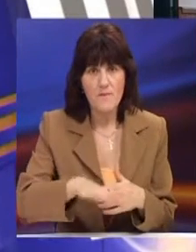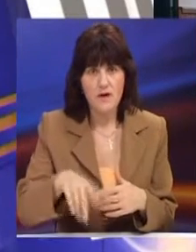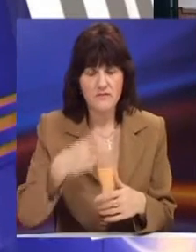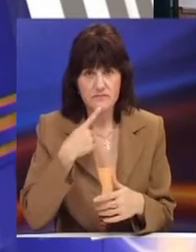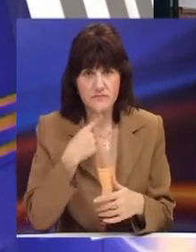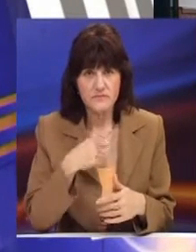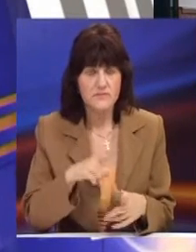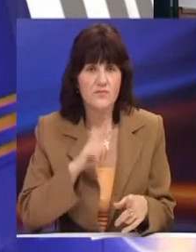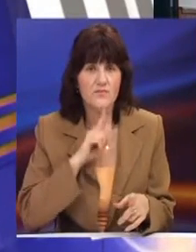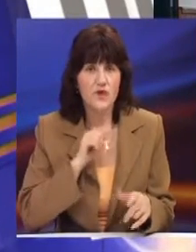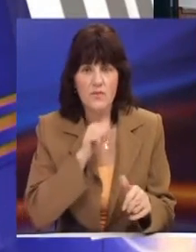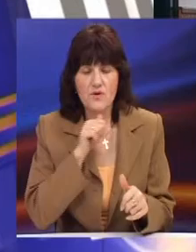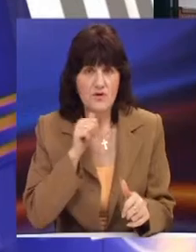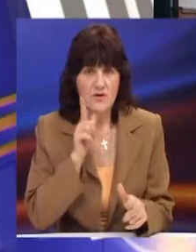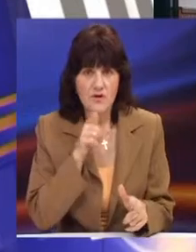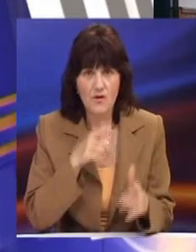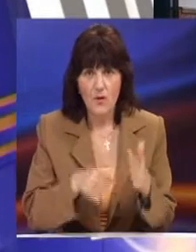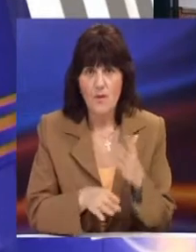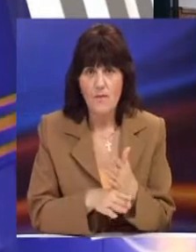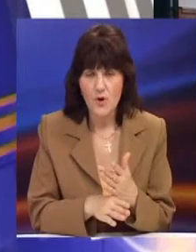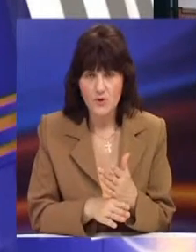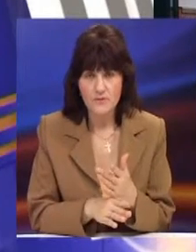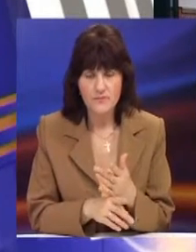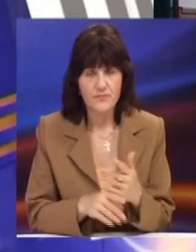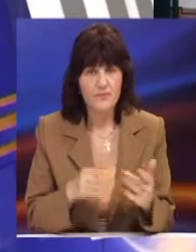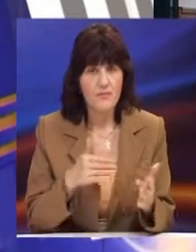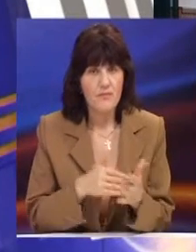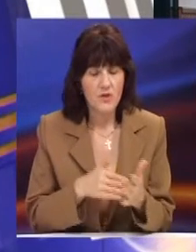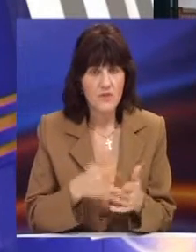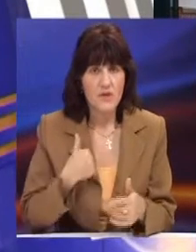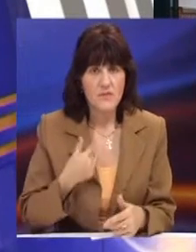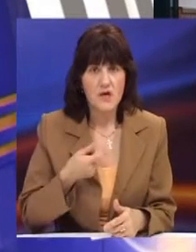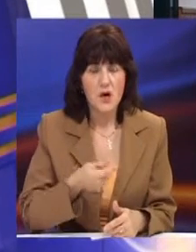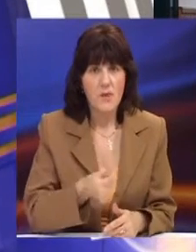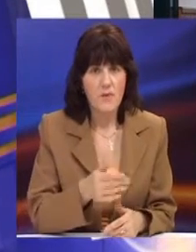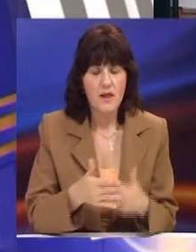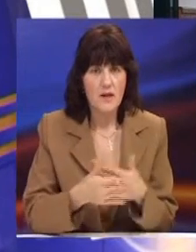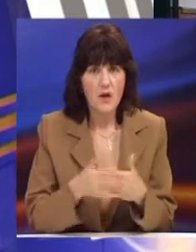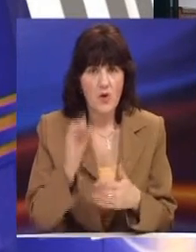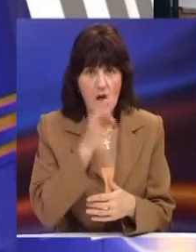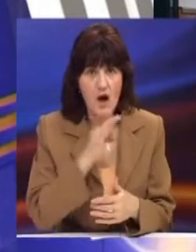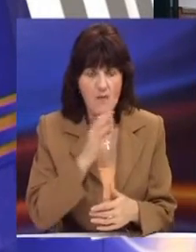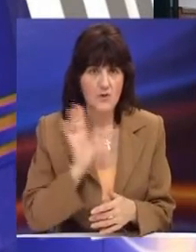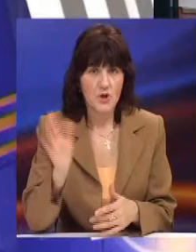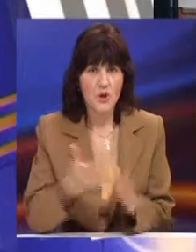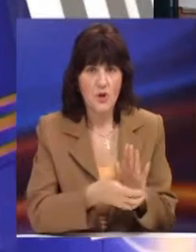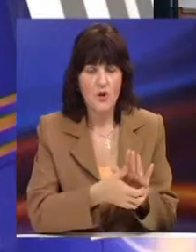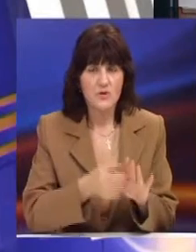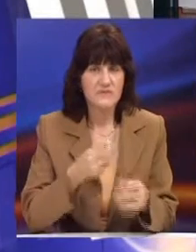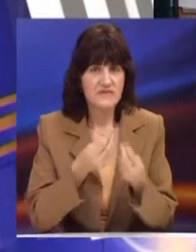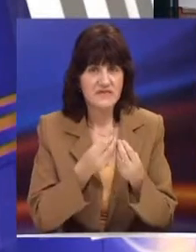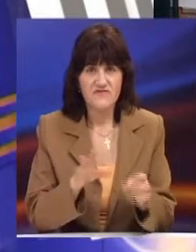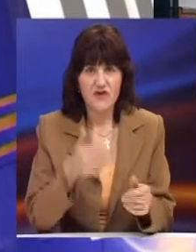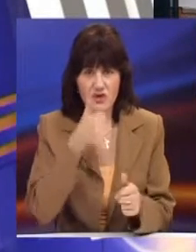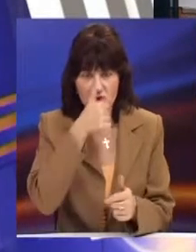mališanu kome je ta pomoć izuzetno potrebna. Mi smo preko jedne apoteke uplatili iznos i porodica neka uzme za